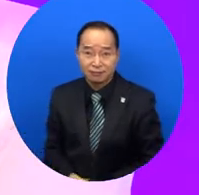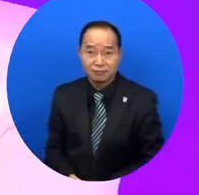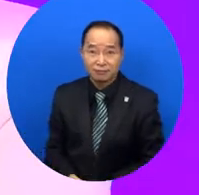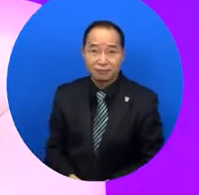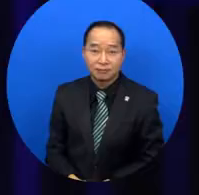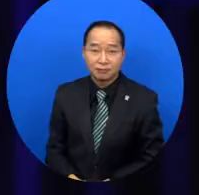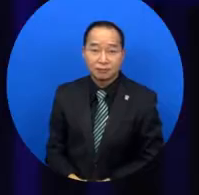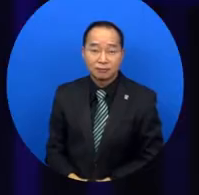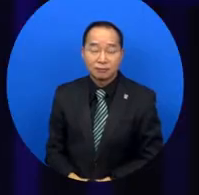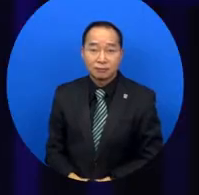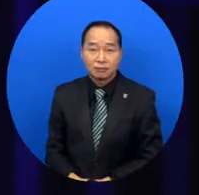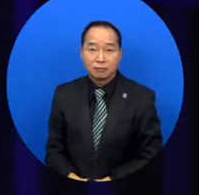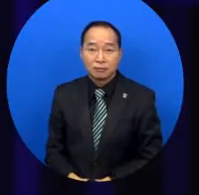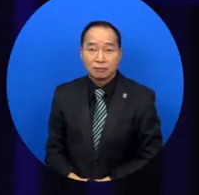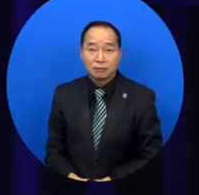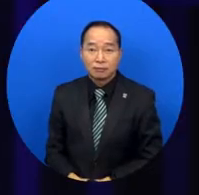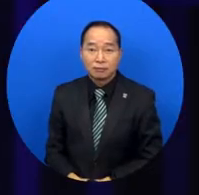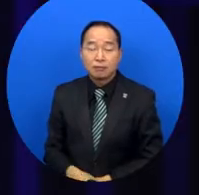물고 있고